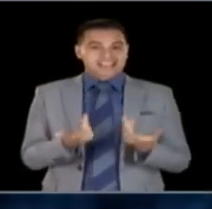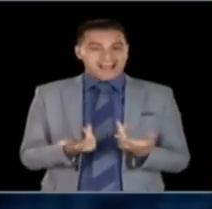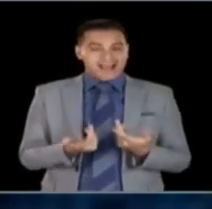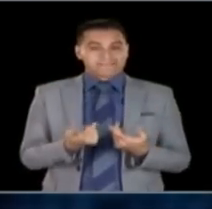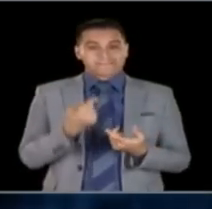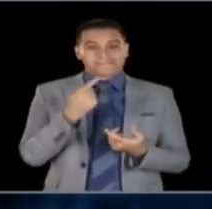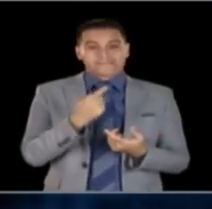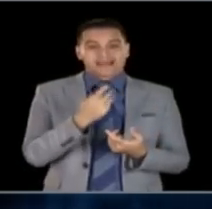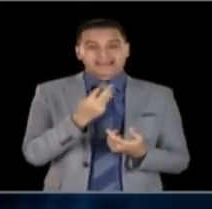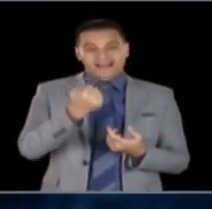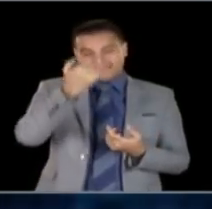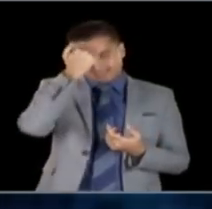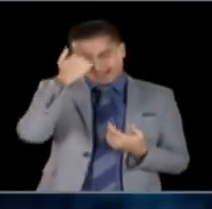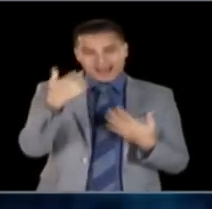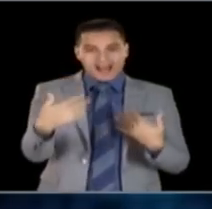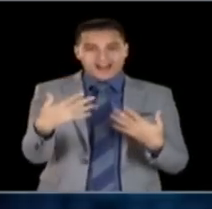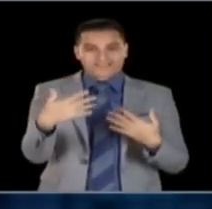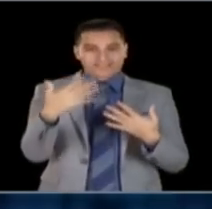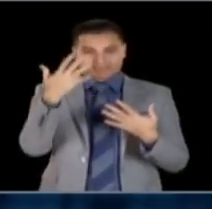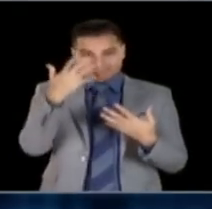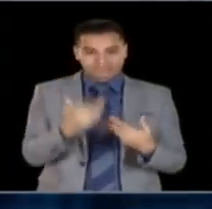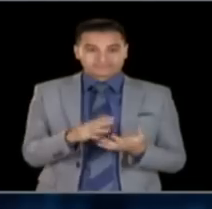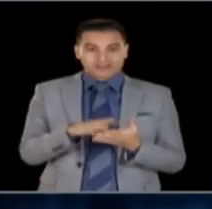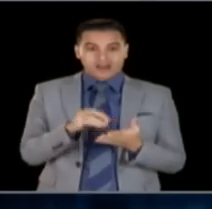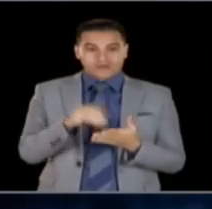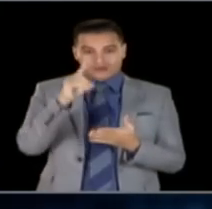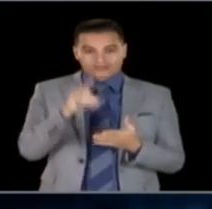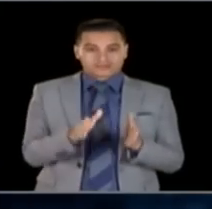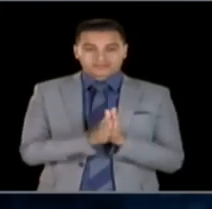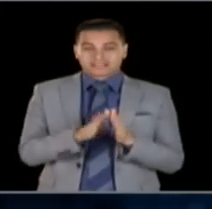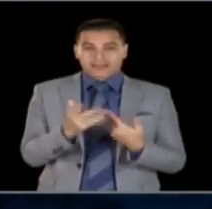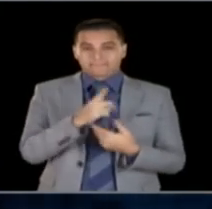بما يساوي 30,000 جنيه، ويبقى الرصيد لحد دلوقتي